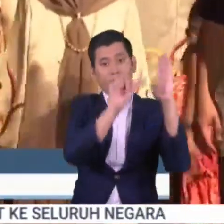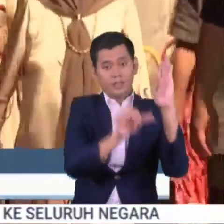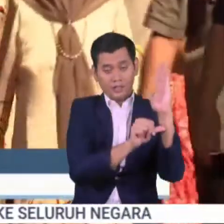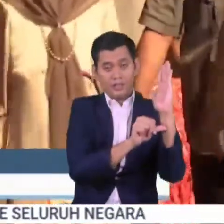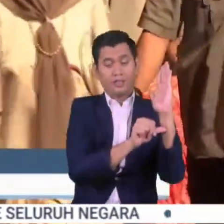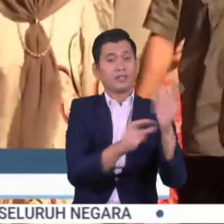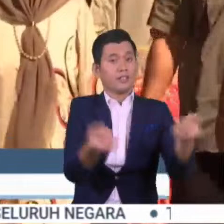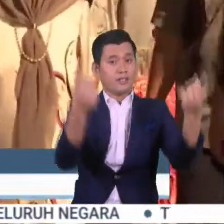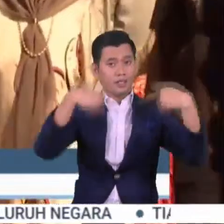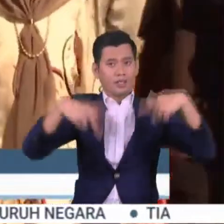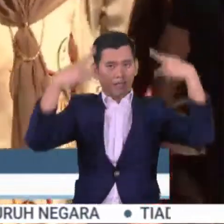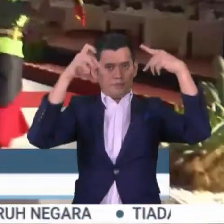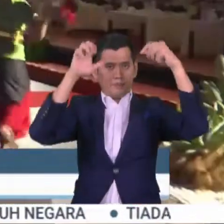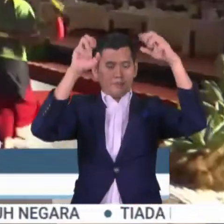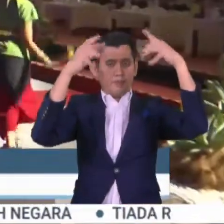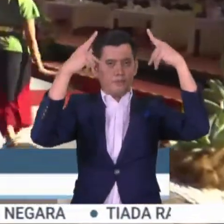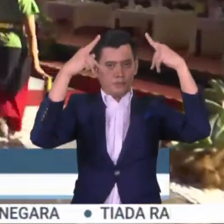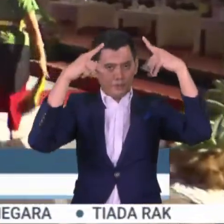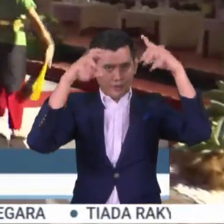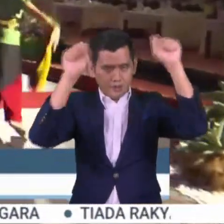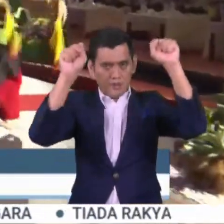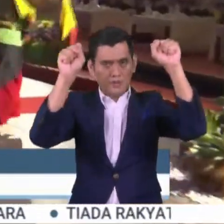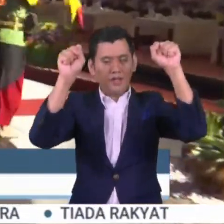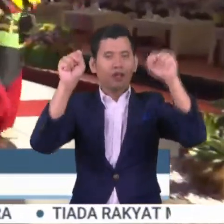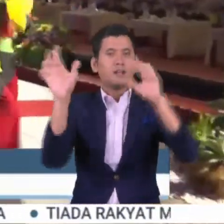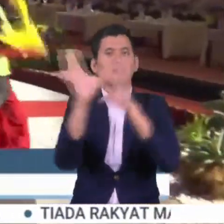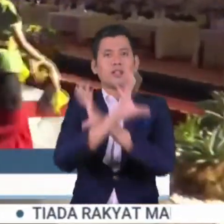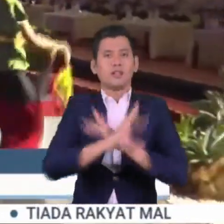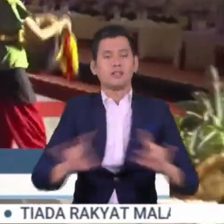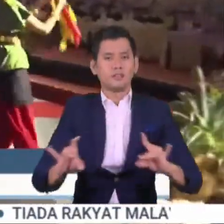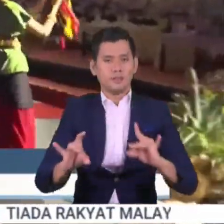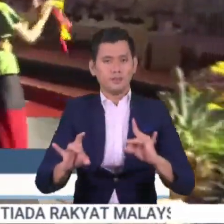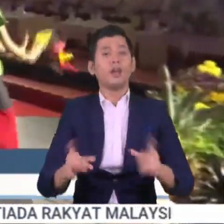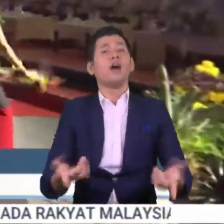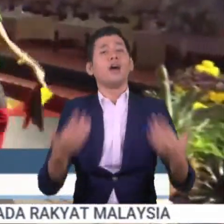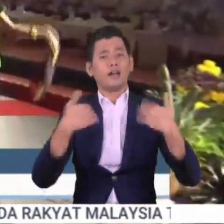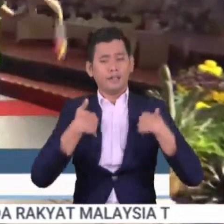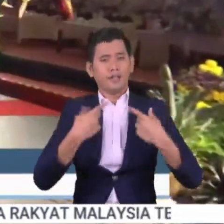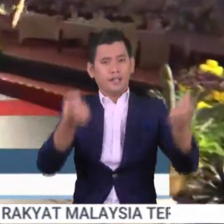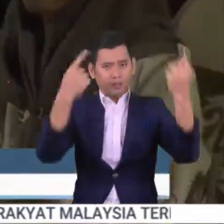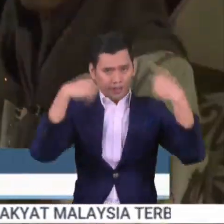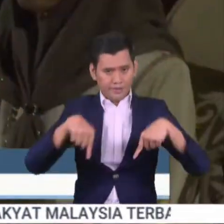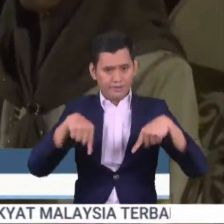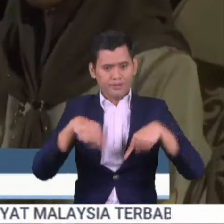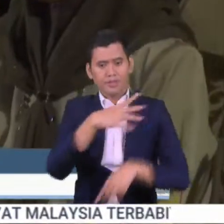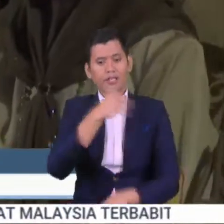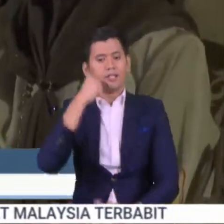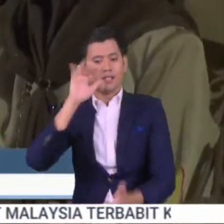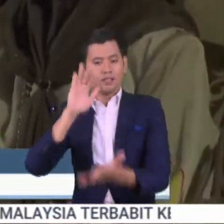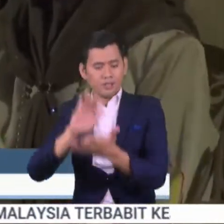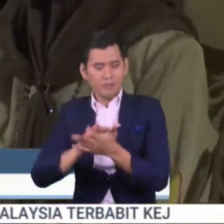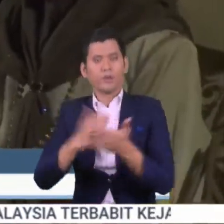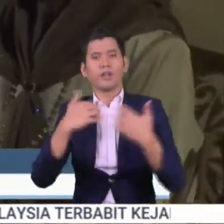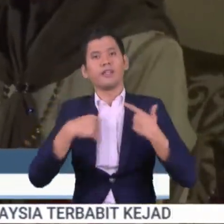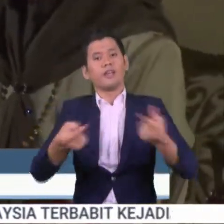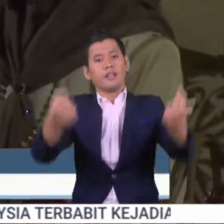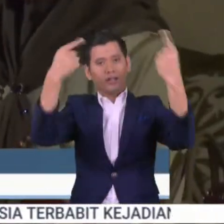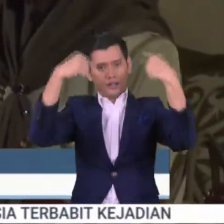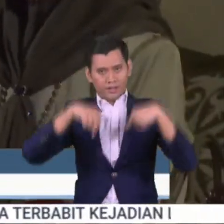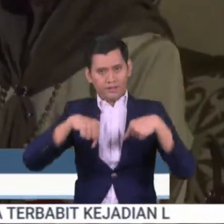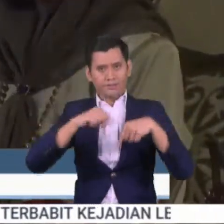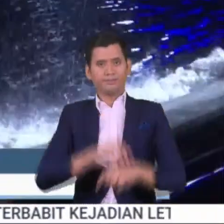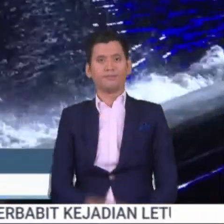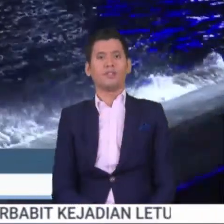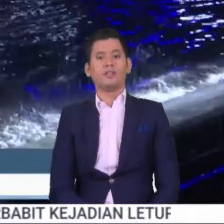diserikan dengan kehadiran Premier Sarawak, Datuk Patinggi Tan Sri Abang Johari Tun Openg dan isteri Datuk Amar Jumaani Tun Tuanku